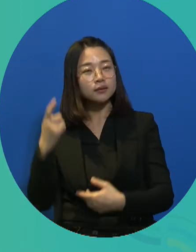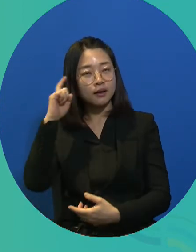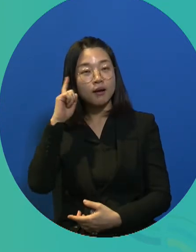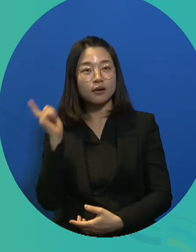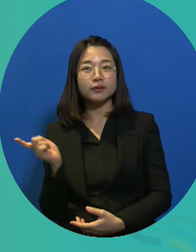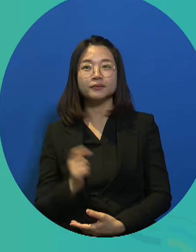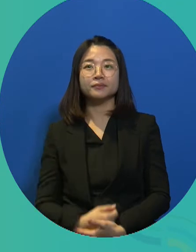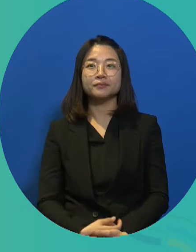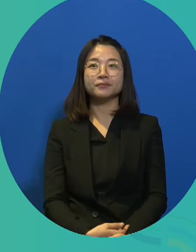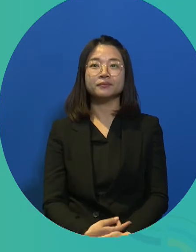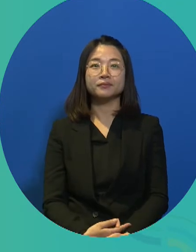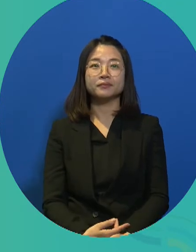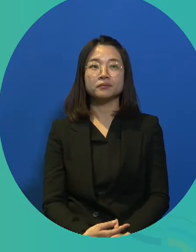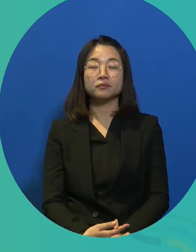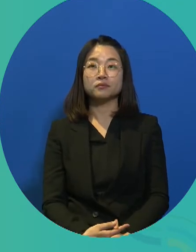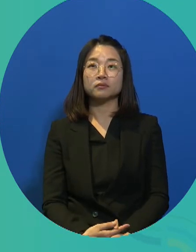됩니다.